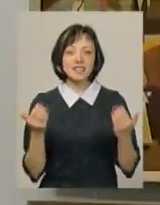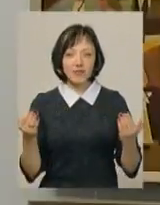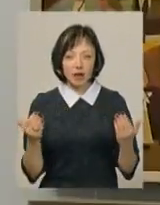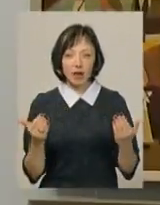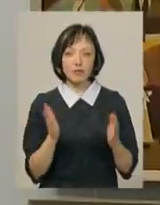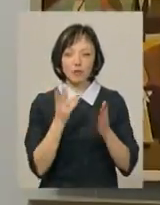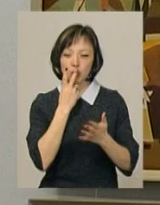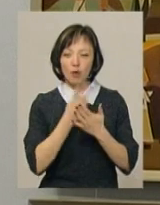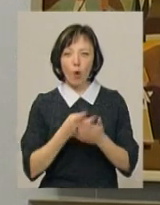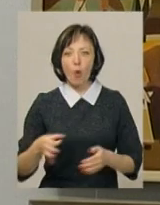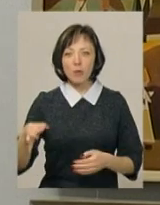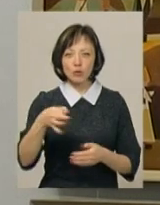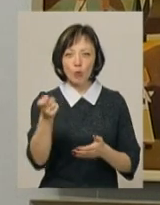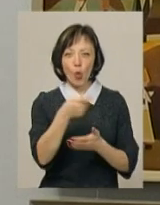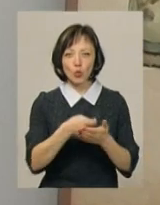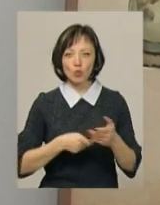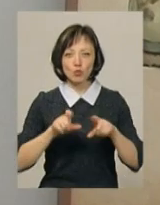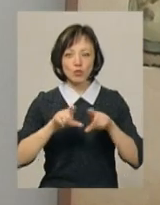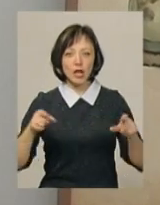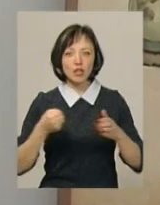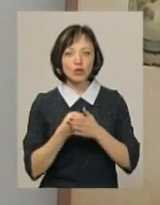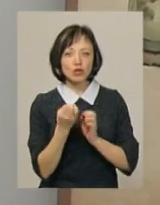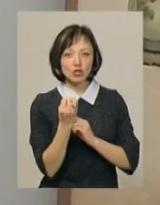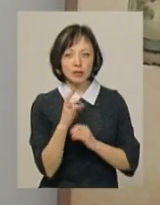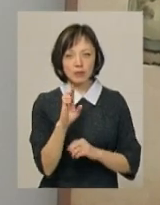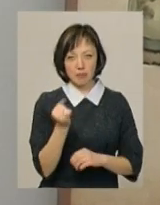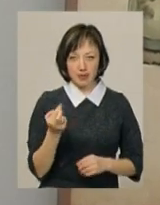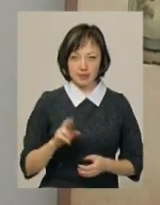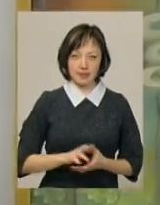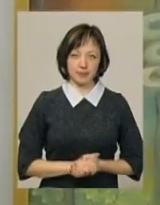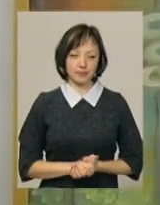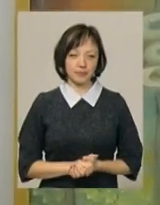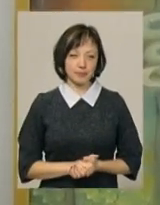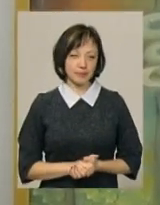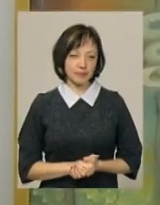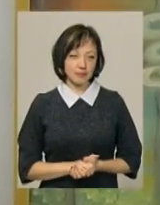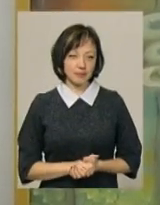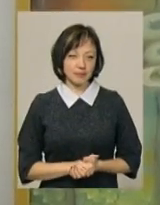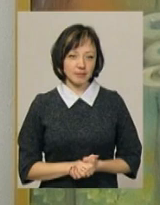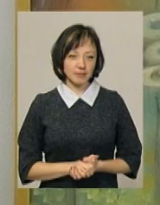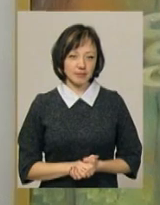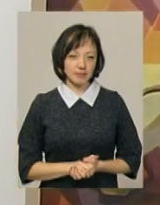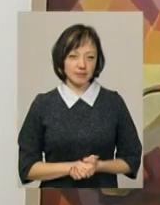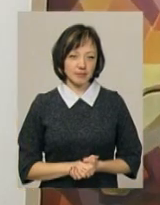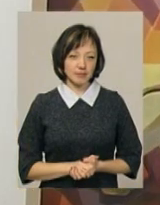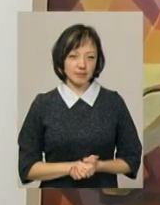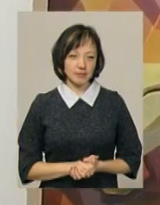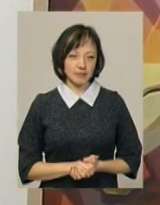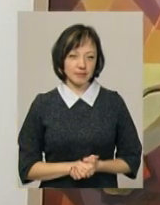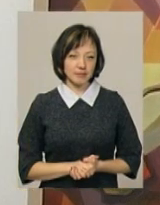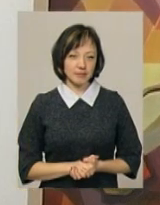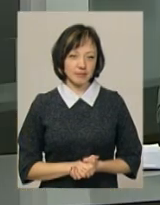взаємозв'язок» експонуватиметься в обласному художньому музеї до 14 березня. Наталя Захарчук, Віктор Кривий, новини Поділля